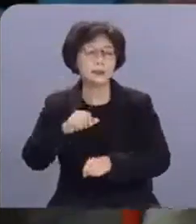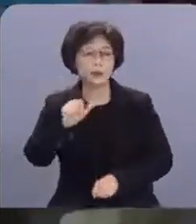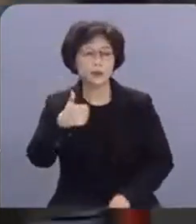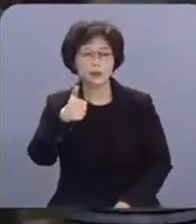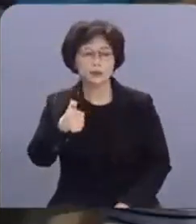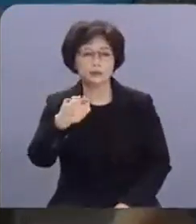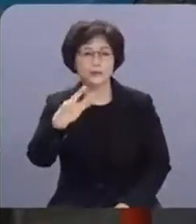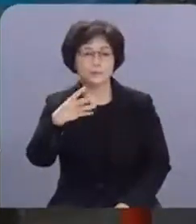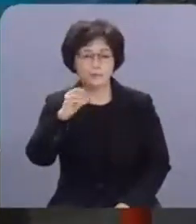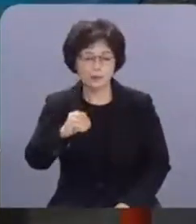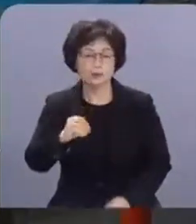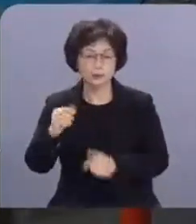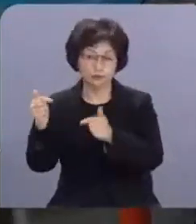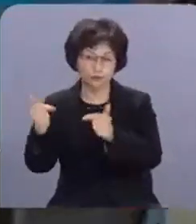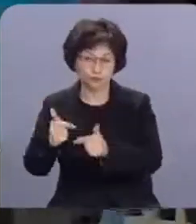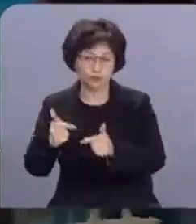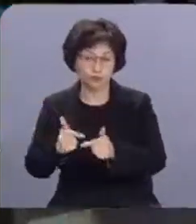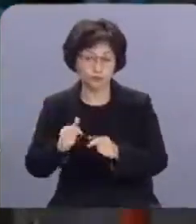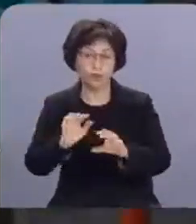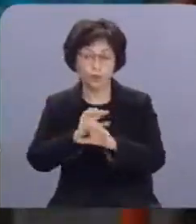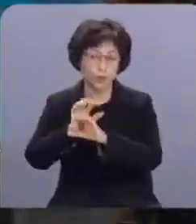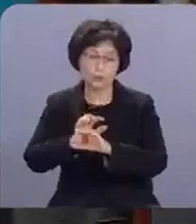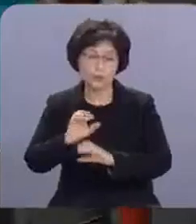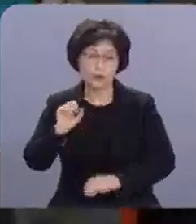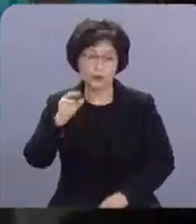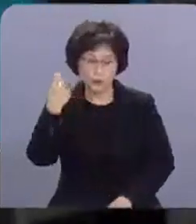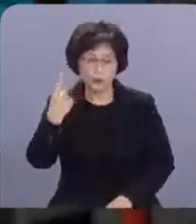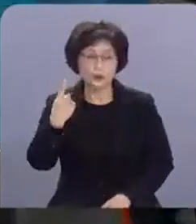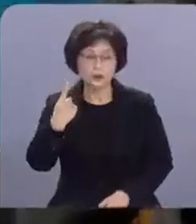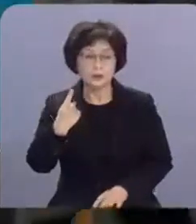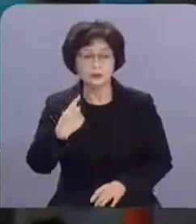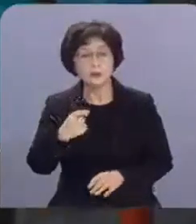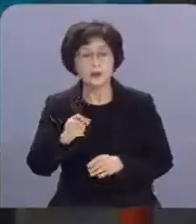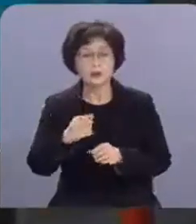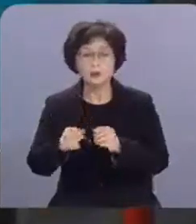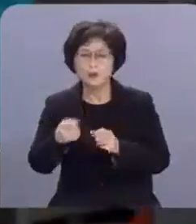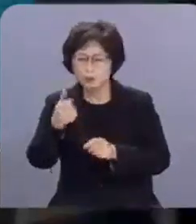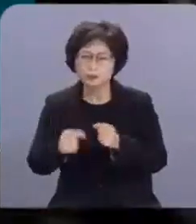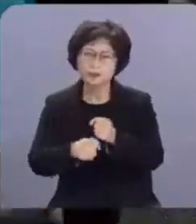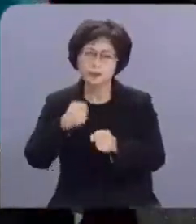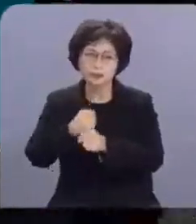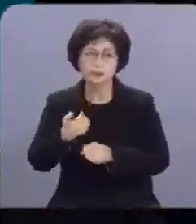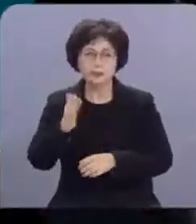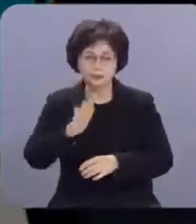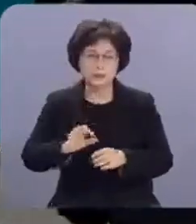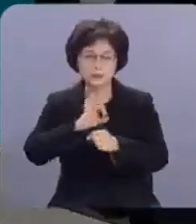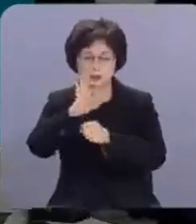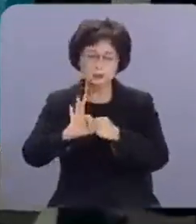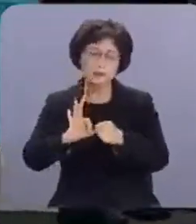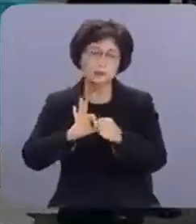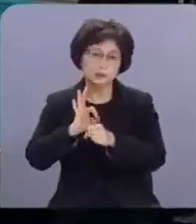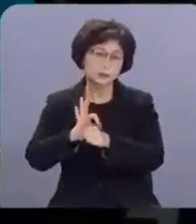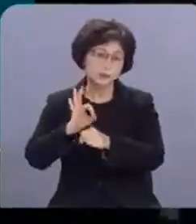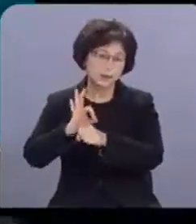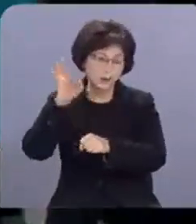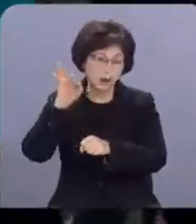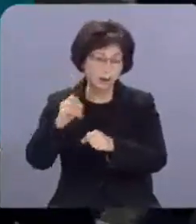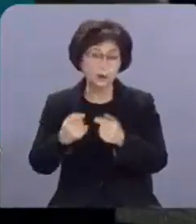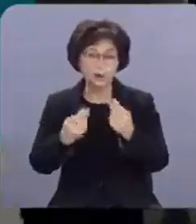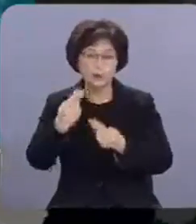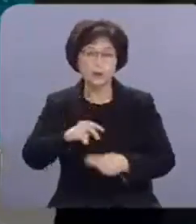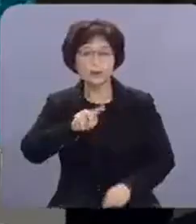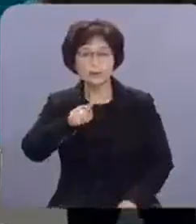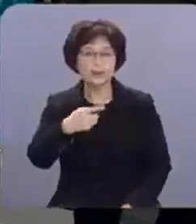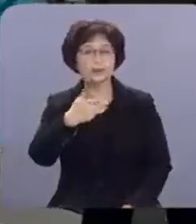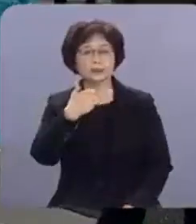553만을 기록했습니다. 코로나19로 급락했던 통행량을 일부 회복했다고는 하지만 10년 전과 비교하면